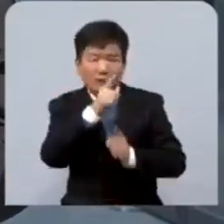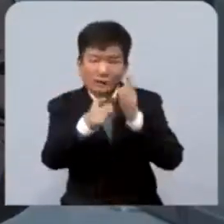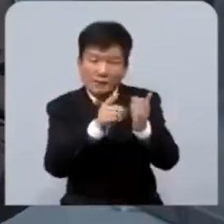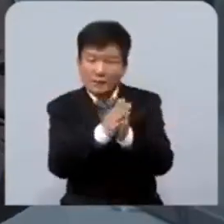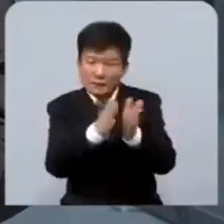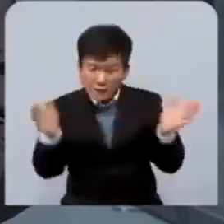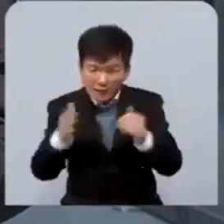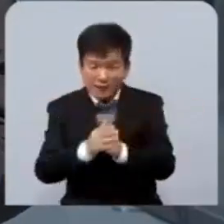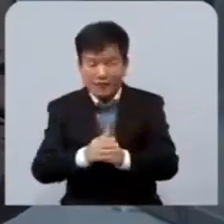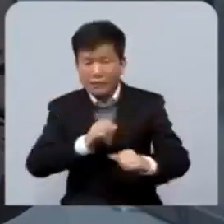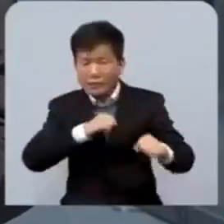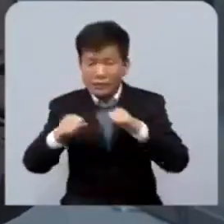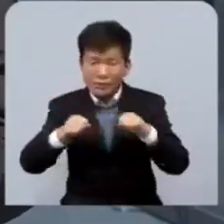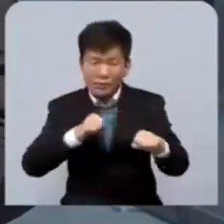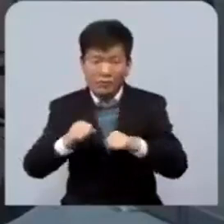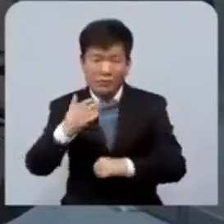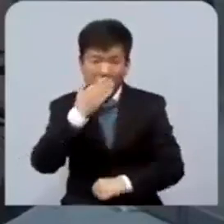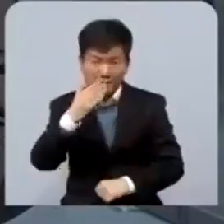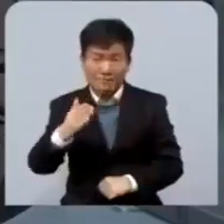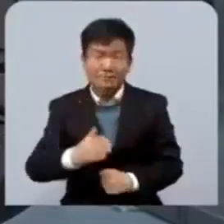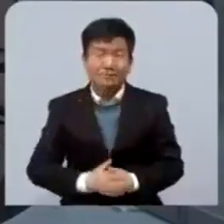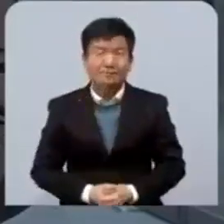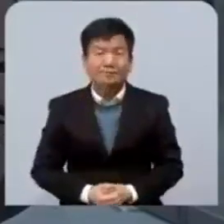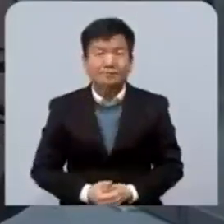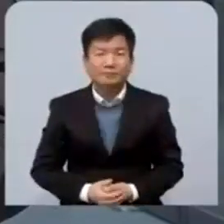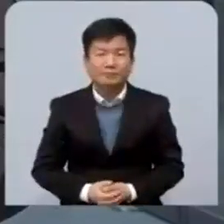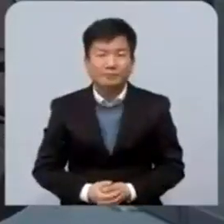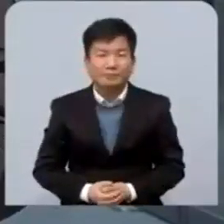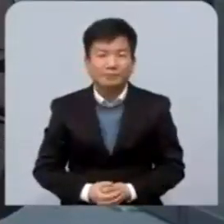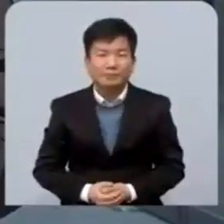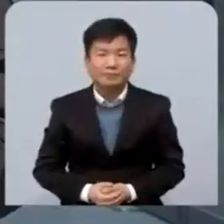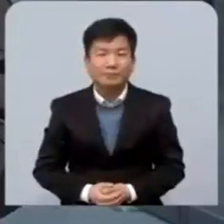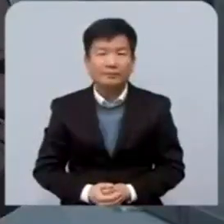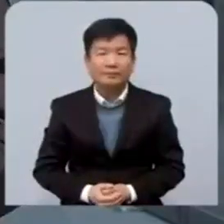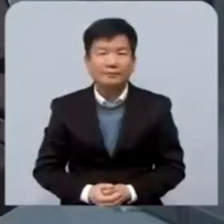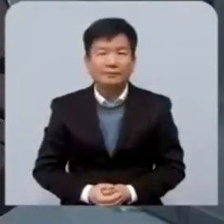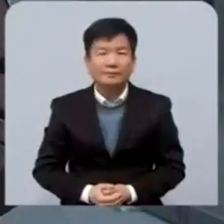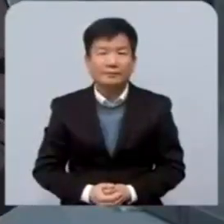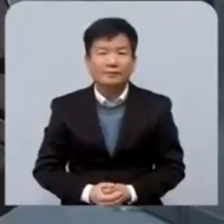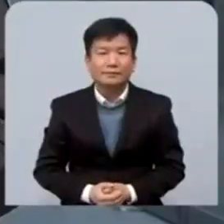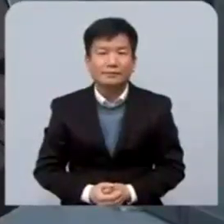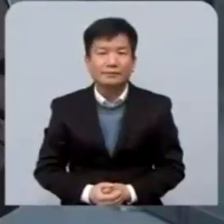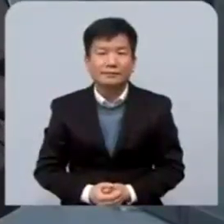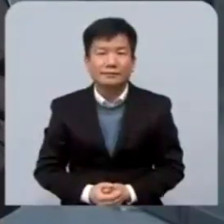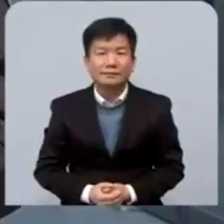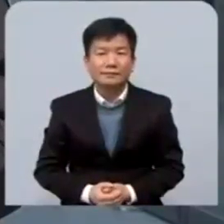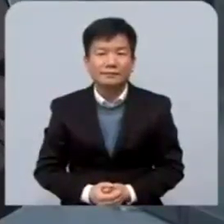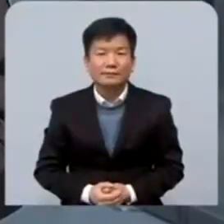본격적인 선거전에 들어갑니다. KBS 뉴스 송근섭입니다.